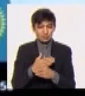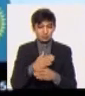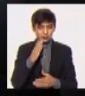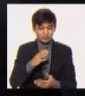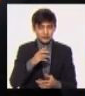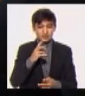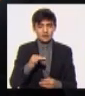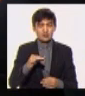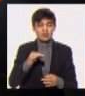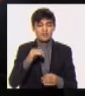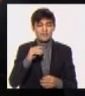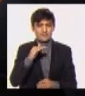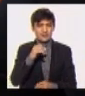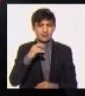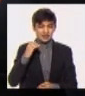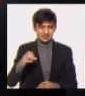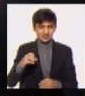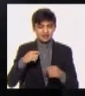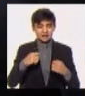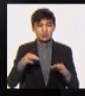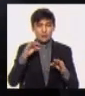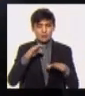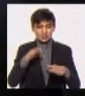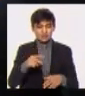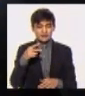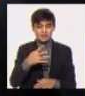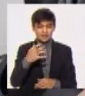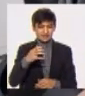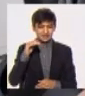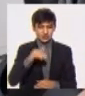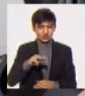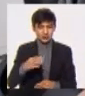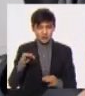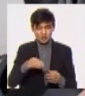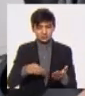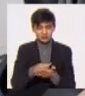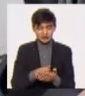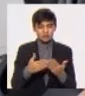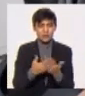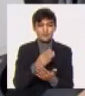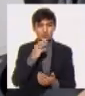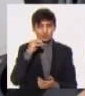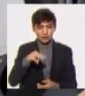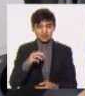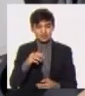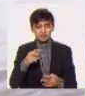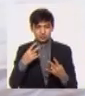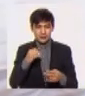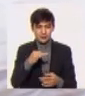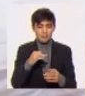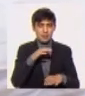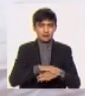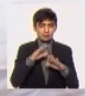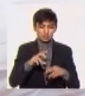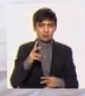развитию финансового рынка начислять 42,5 тысячи тенге будут не только на новые спецсчета, но и те, что уже открыты в банках.